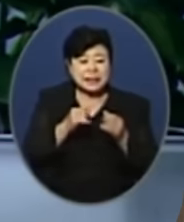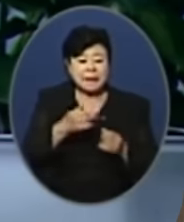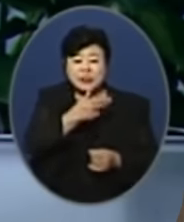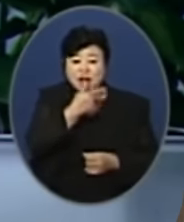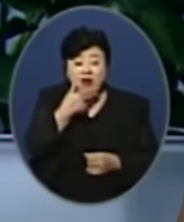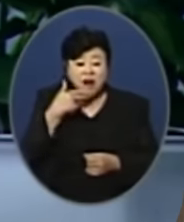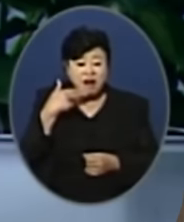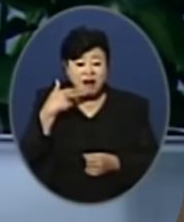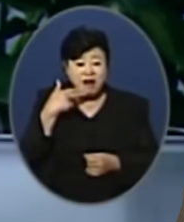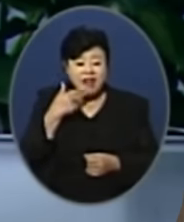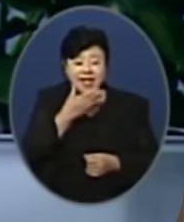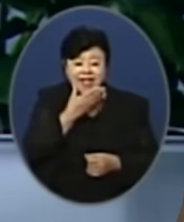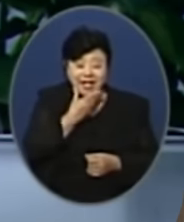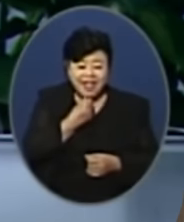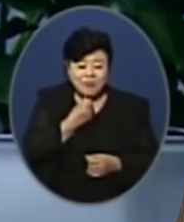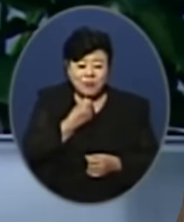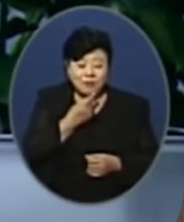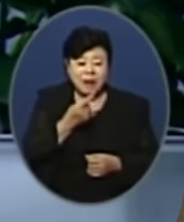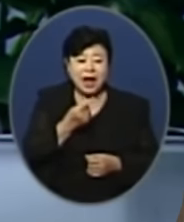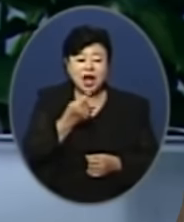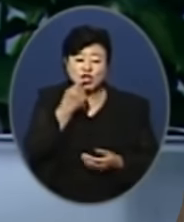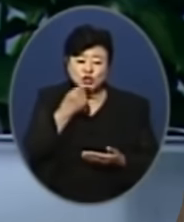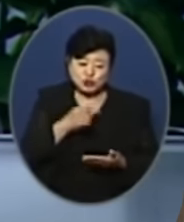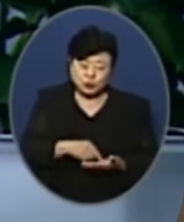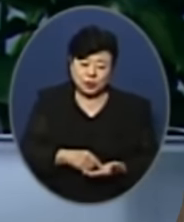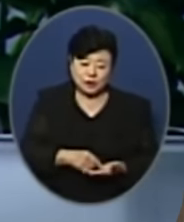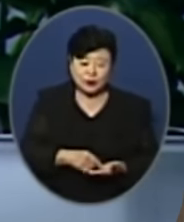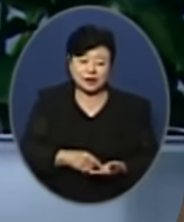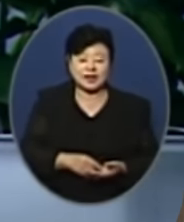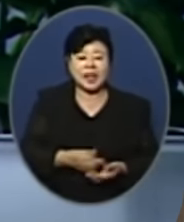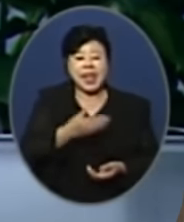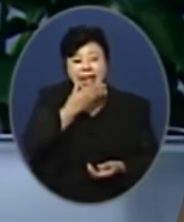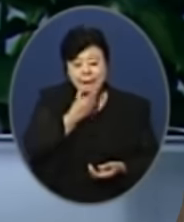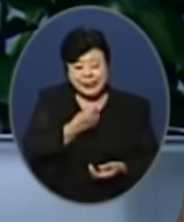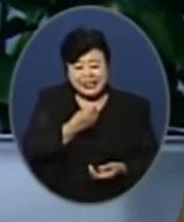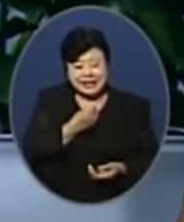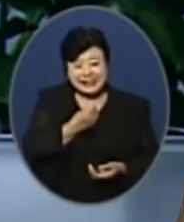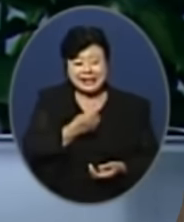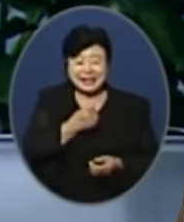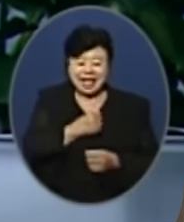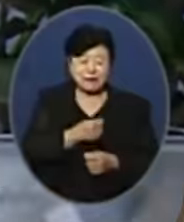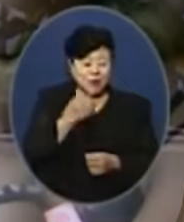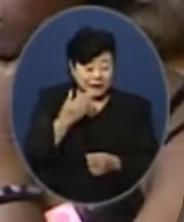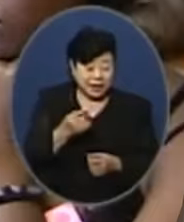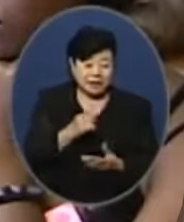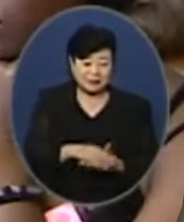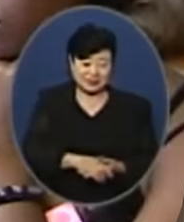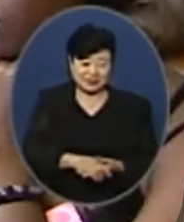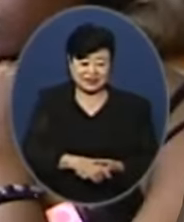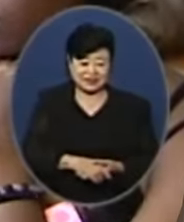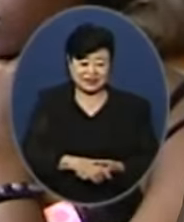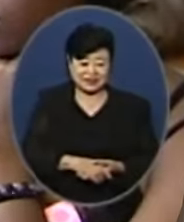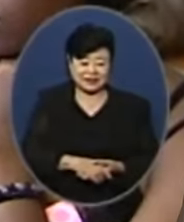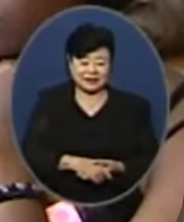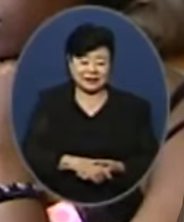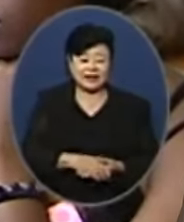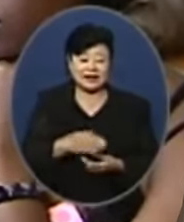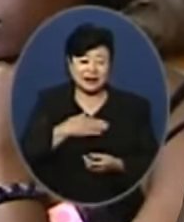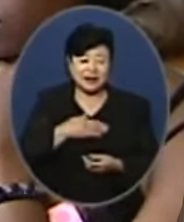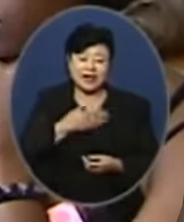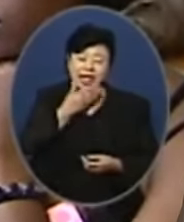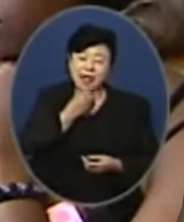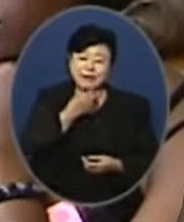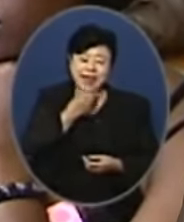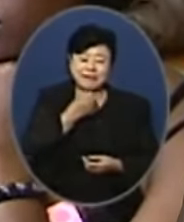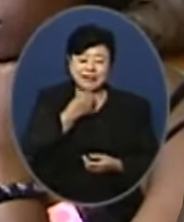영어는 행복하다는 말을 하기가 참 쉬워요. Are you happy? 행복합니까? I'm happy.